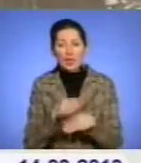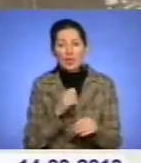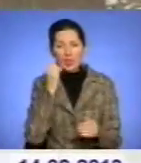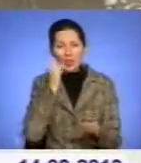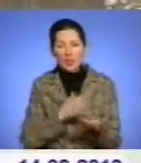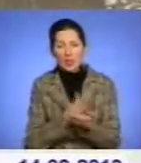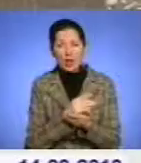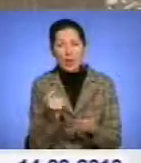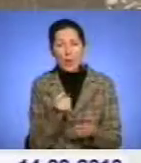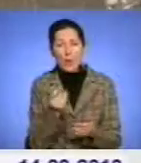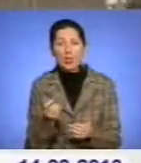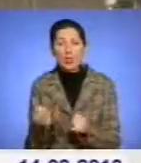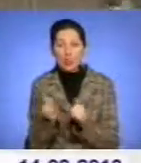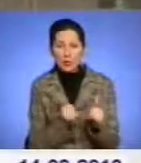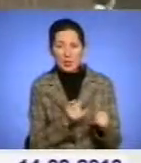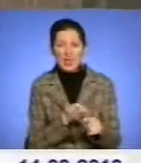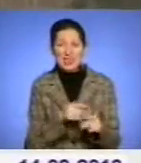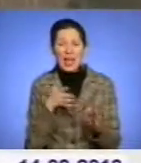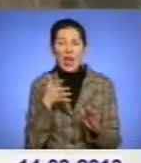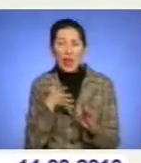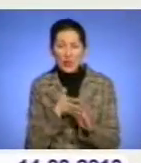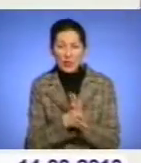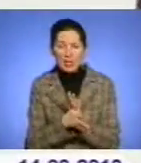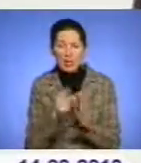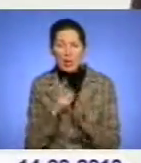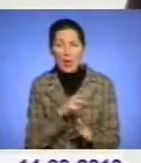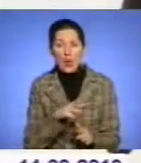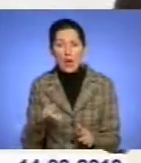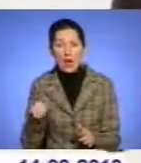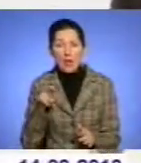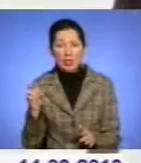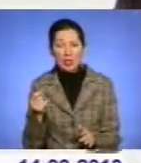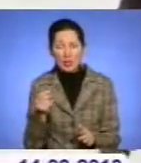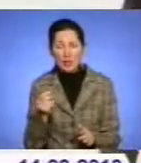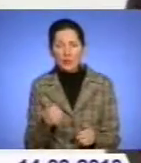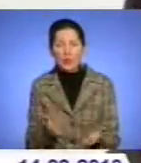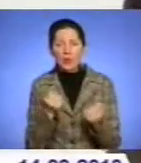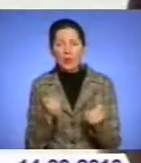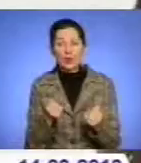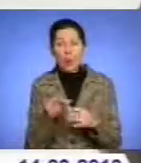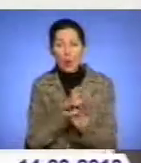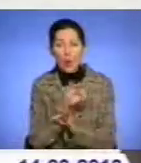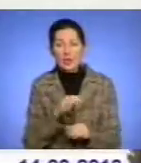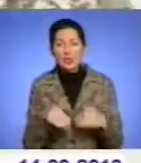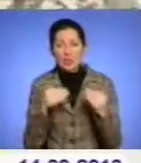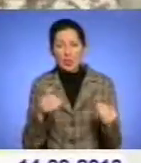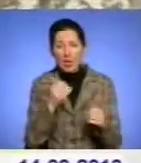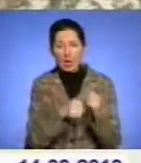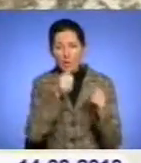малозабезпечених. На це виділили 2 мільярди гривень. Підтримано проект про збільшення щомісячної допомоги хворим дітям-сиротам